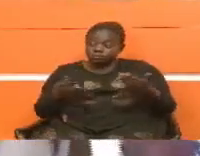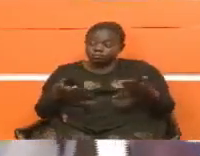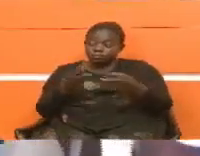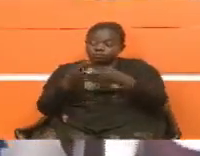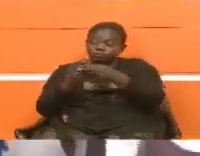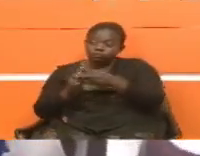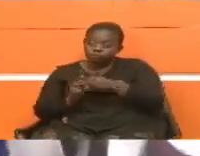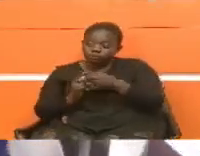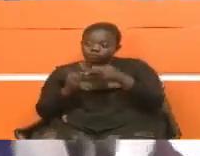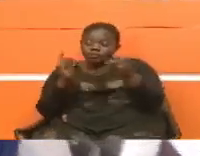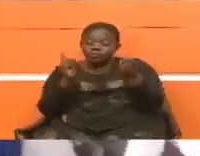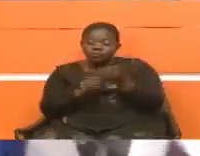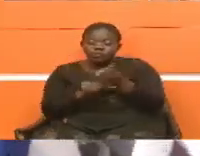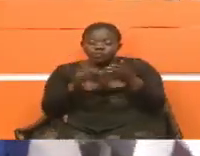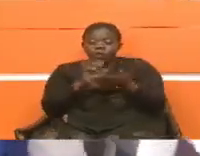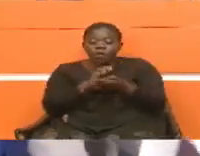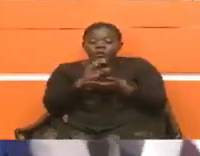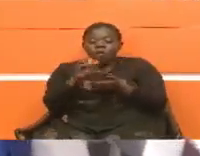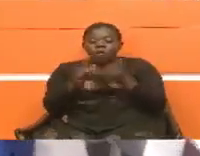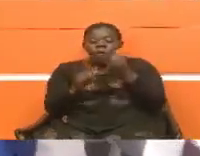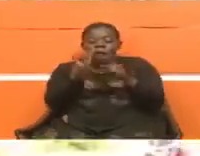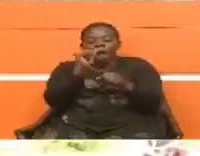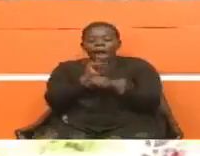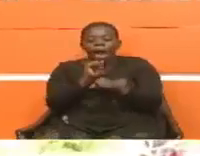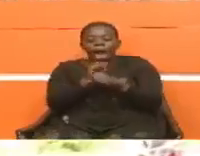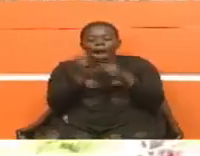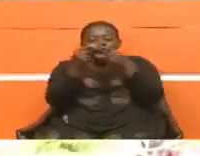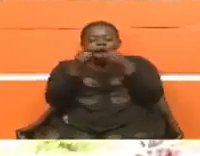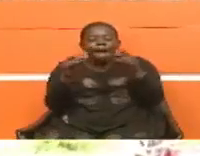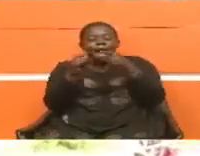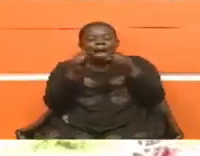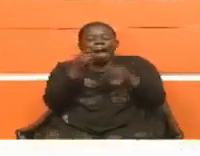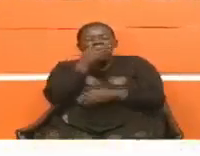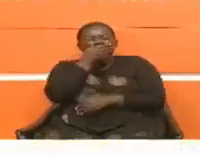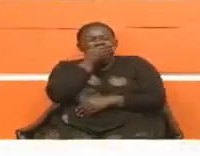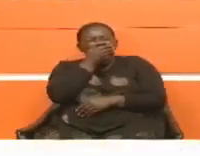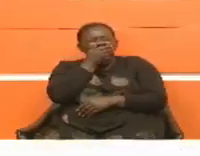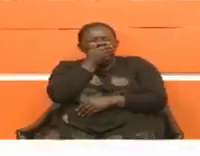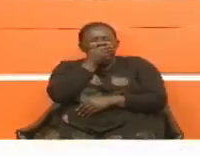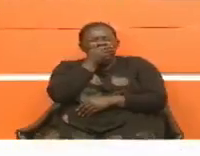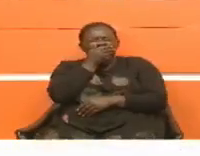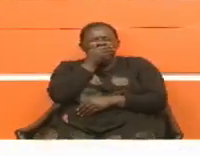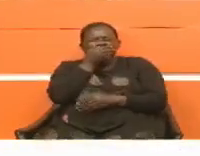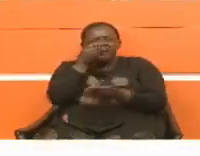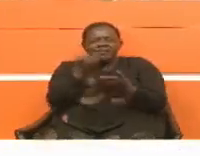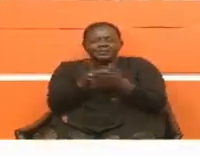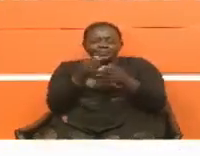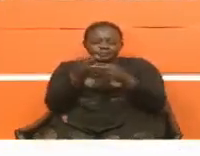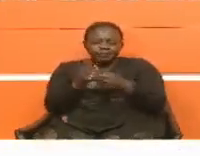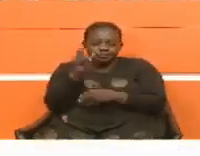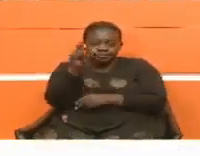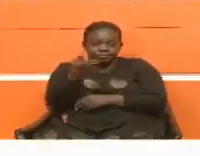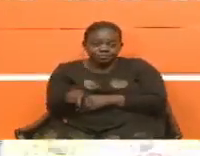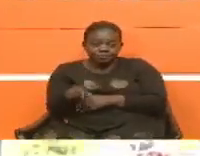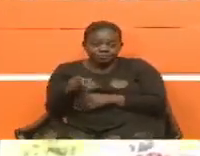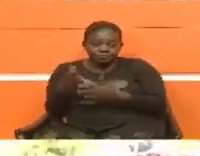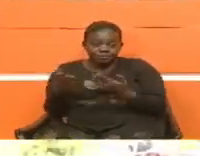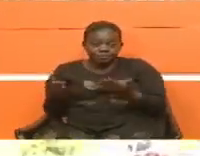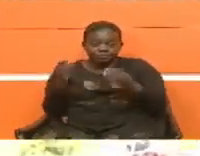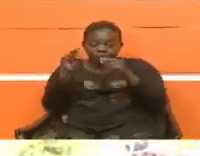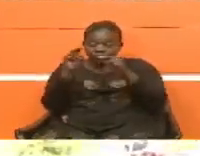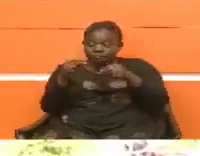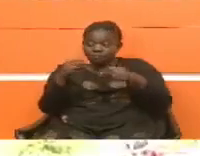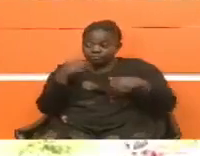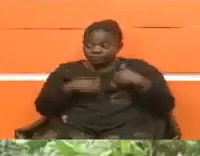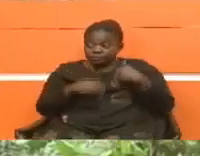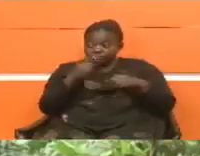kuzeewola okufuna kapita akola emirimu egy'enjawulo. Ensimbi zino zaakuwolebwa omuntu nga tateekamu magoba